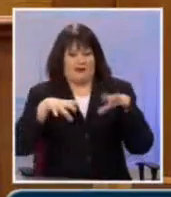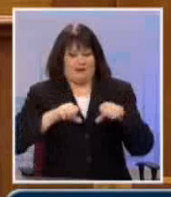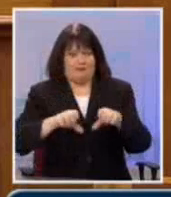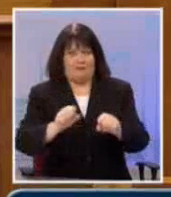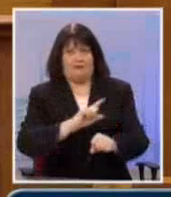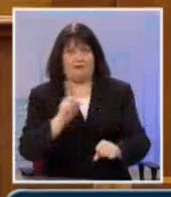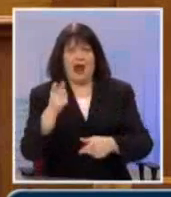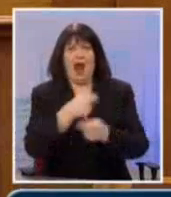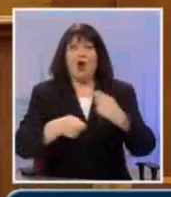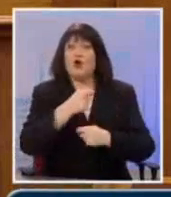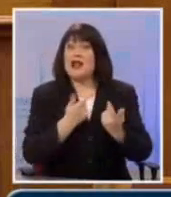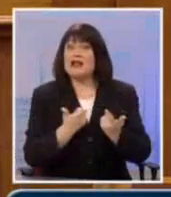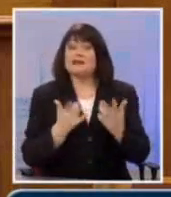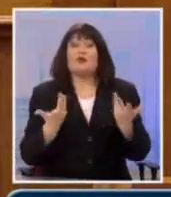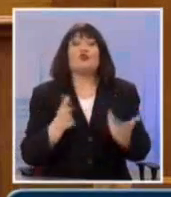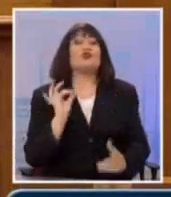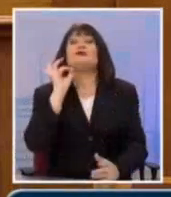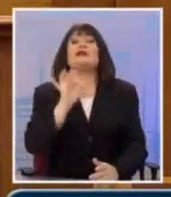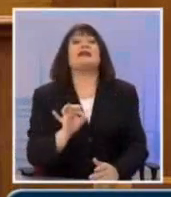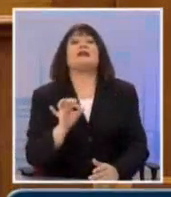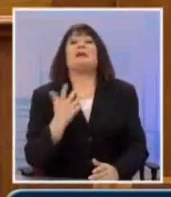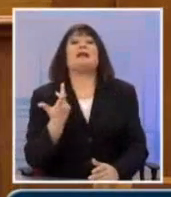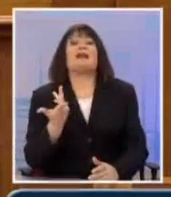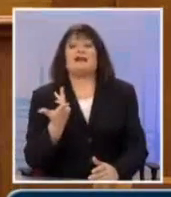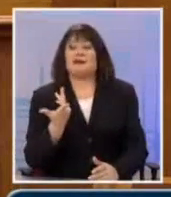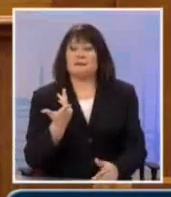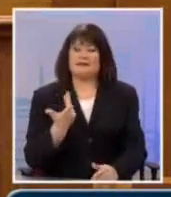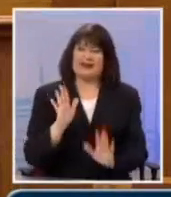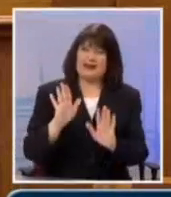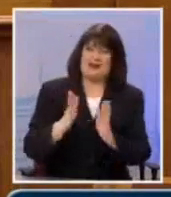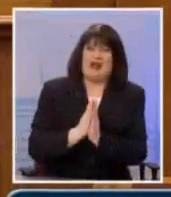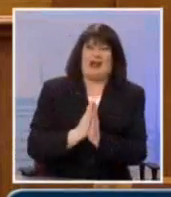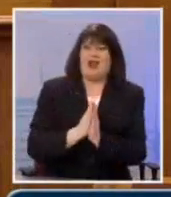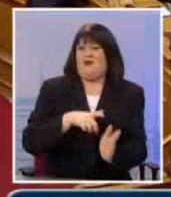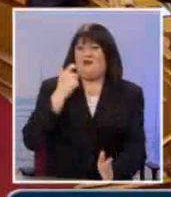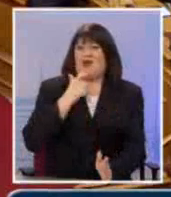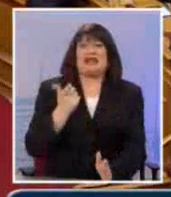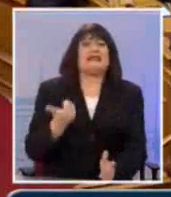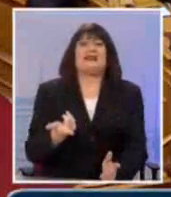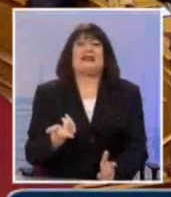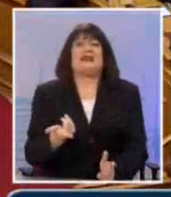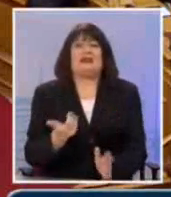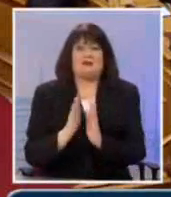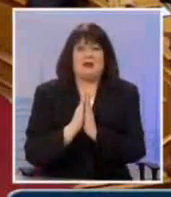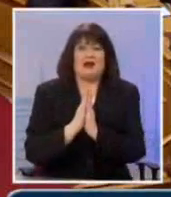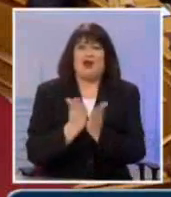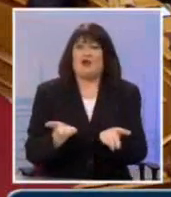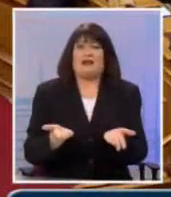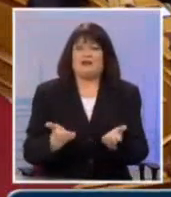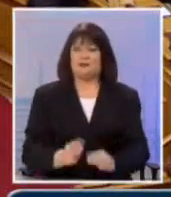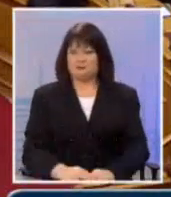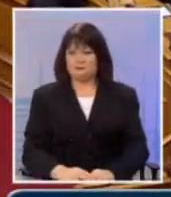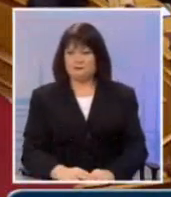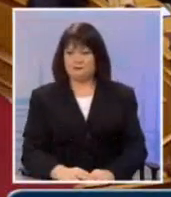φιλελευθερωποίησης των αγορών. Δηλαδή, δεν μπορεί να συνδυάσει... Παρακαλώ. Παρακαλώ. Δεν μπορεί